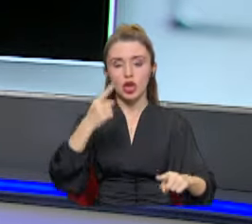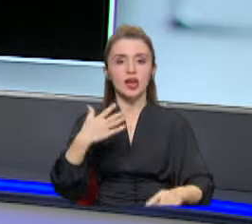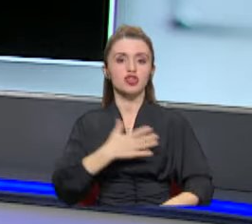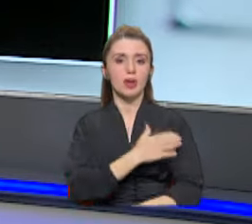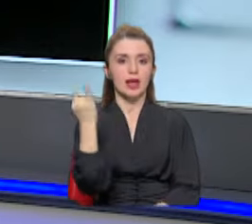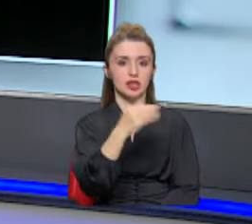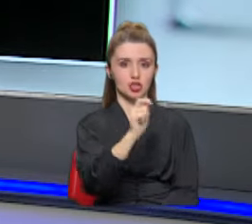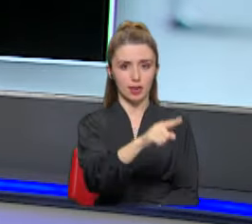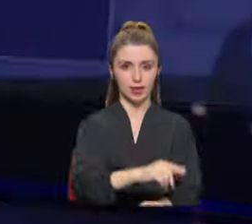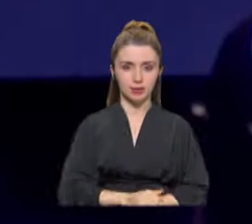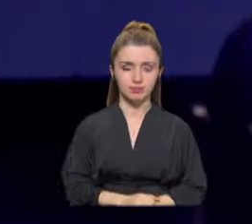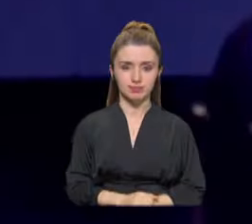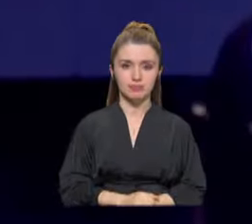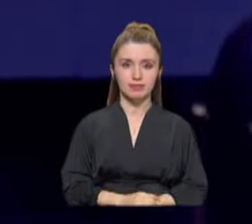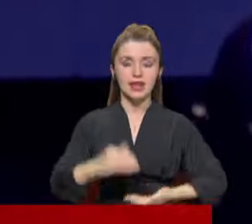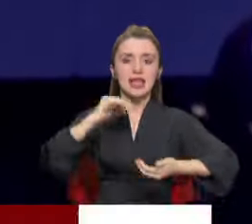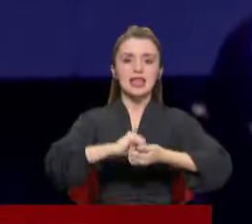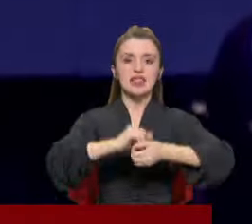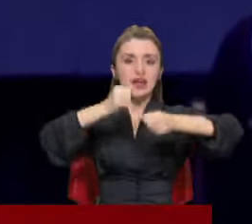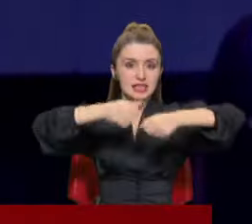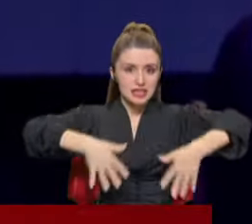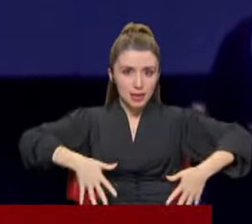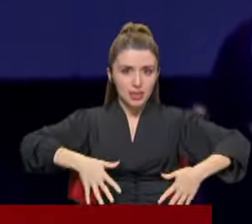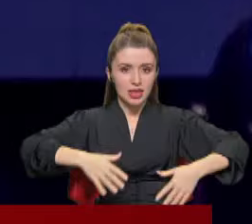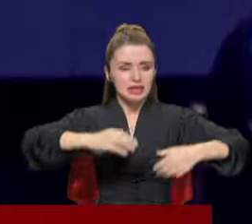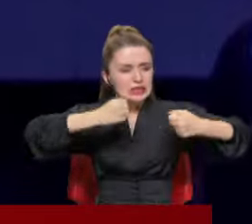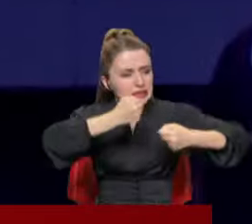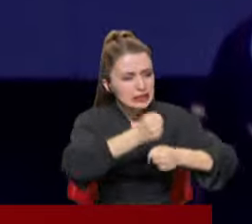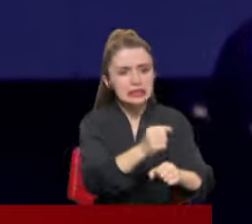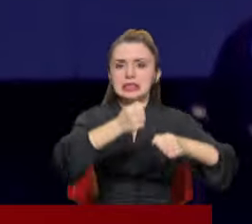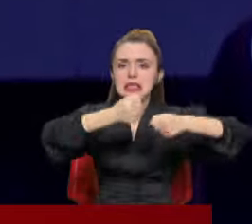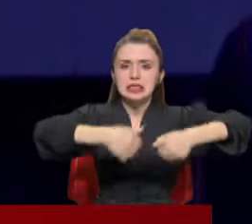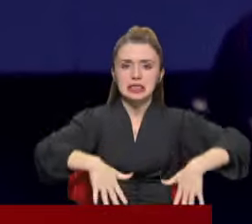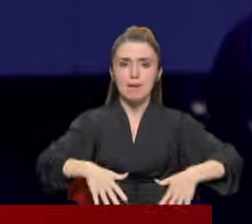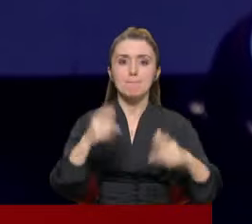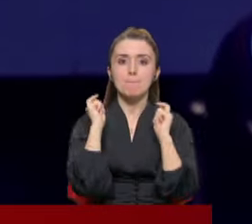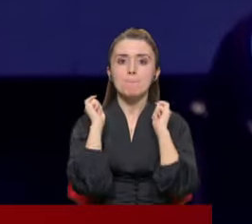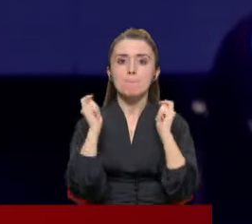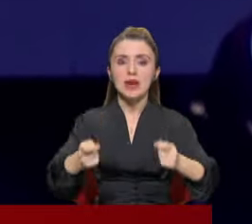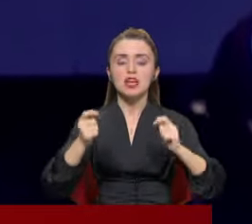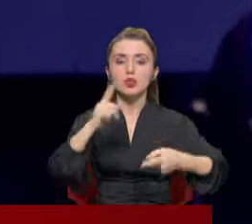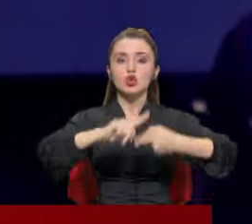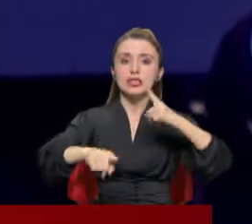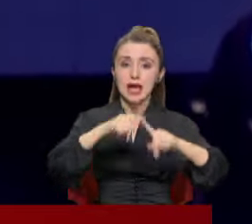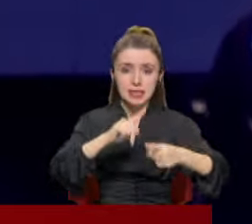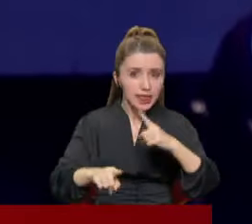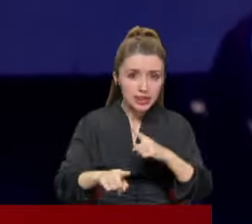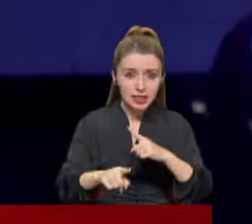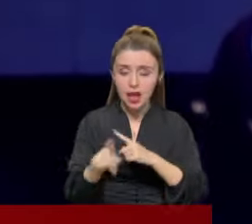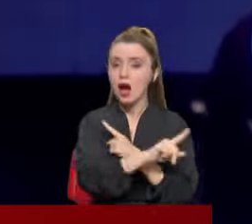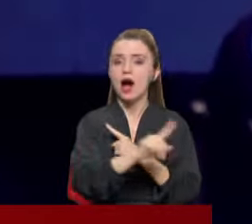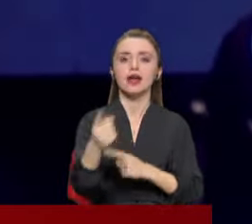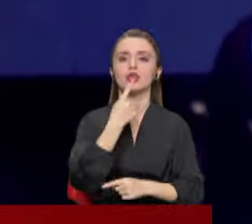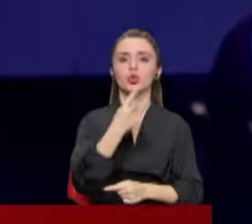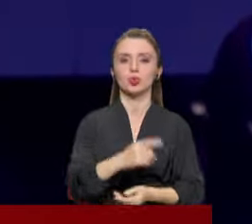yüklendi. İttifak sistemine de, dayatma düzenine de, mecburiyet siyasetine de